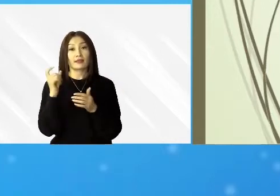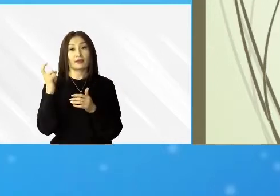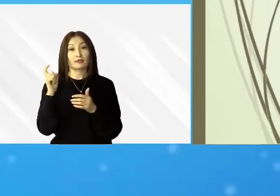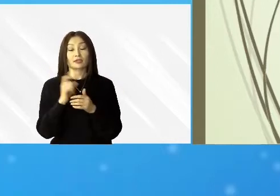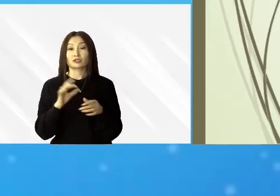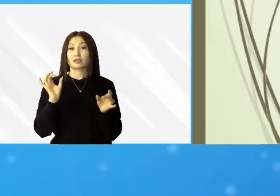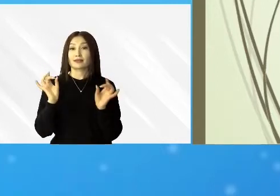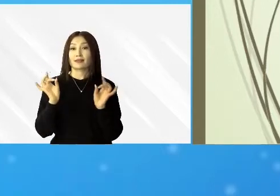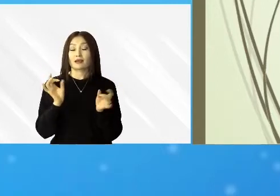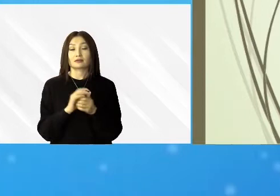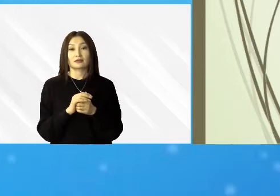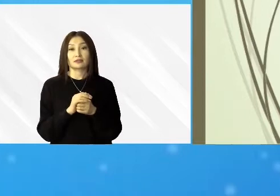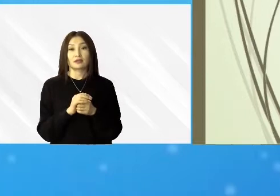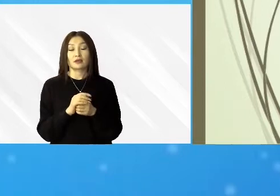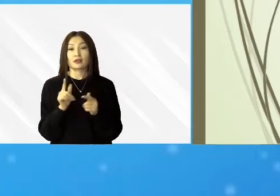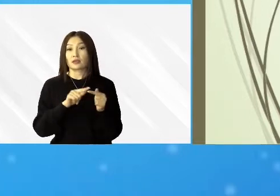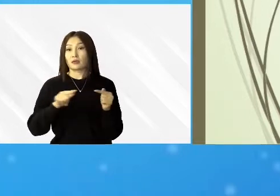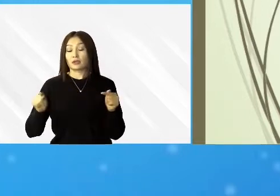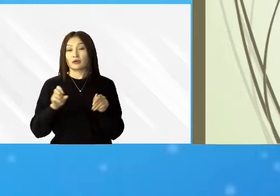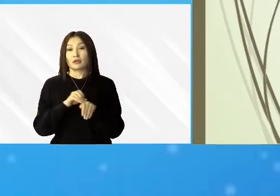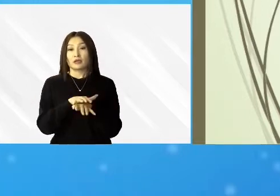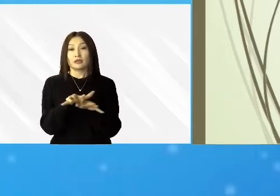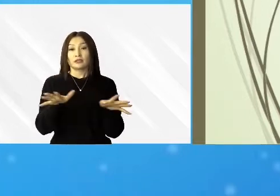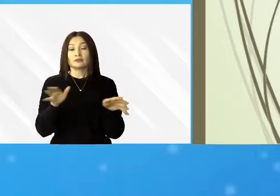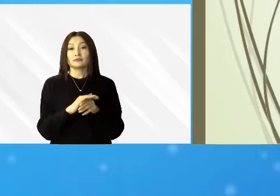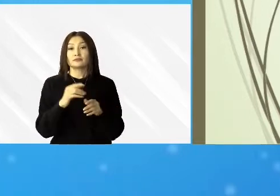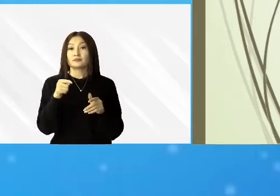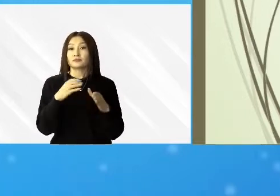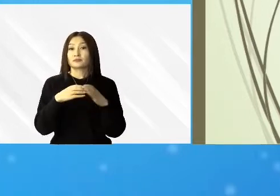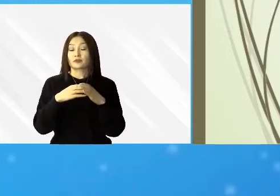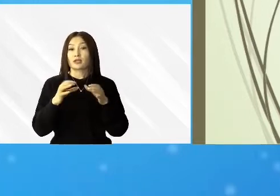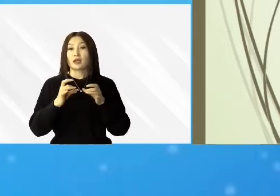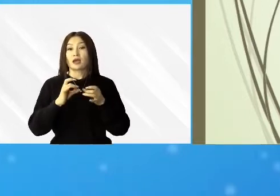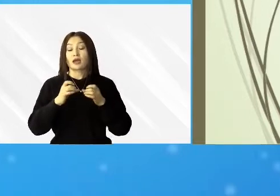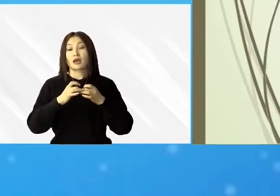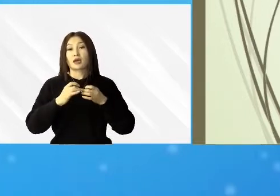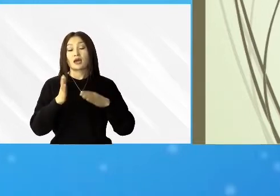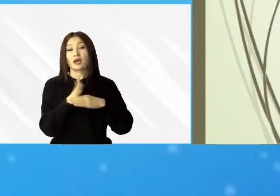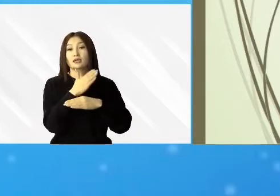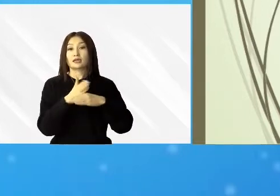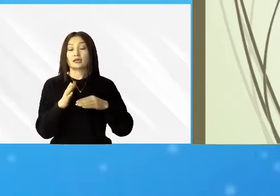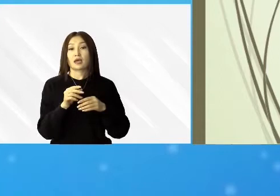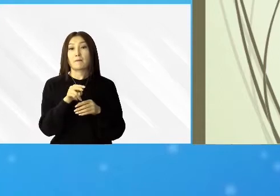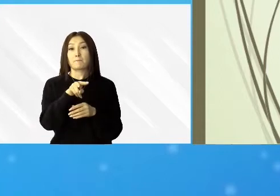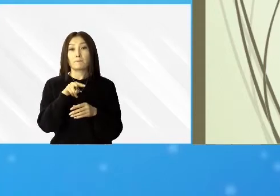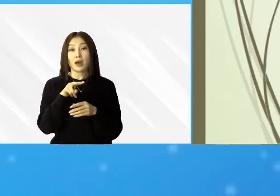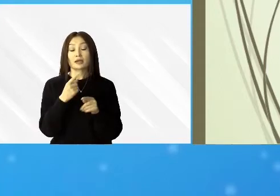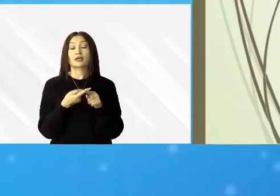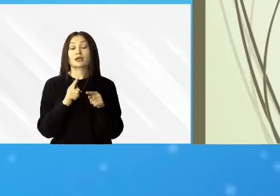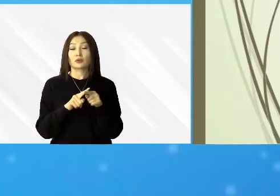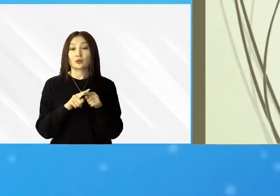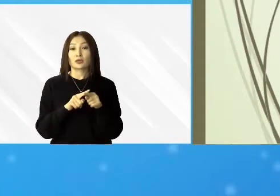химической сигнализациями. На период размножения стая обычно распадается на отдельные пары, которые рождают